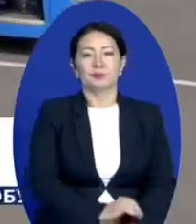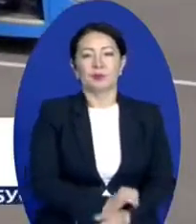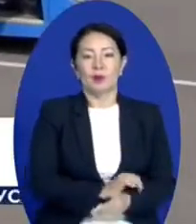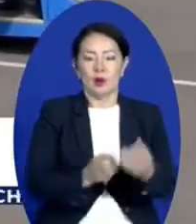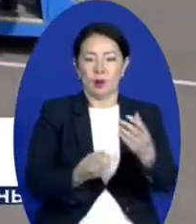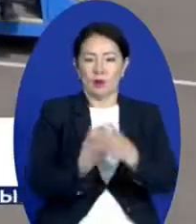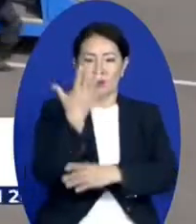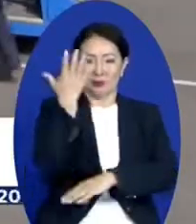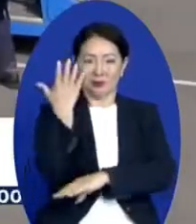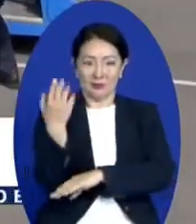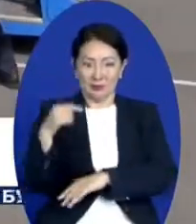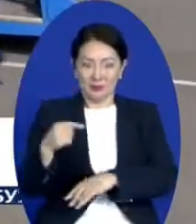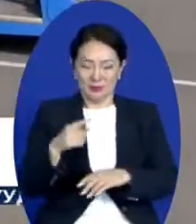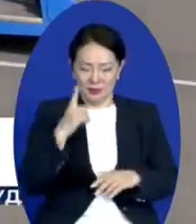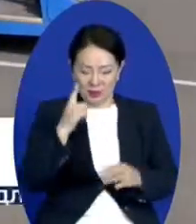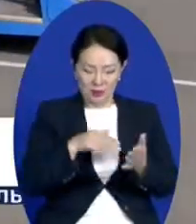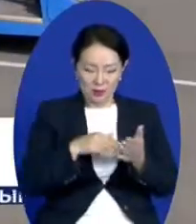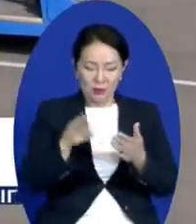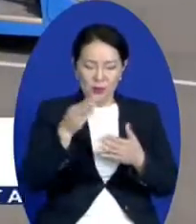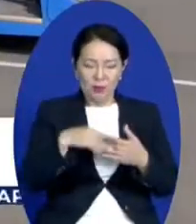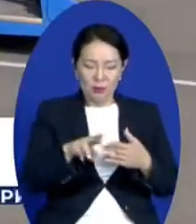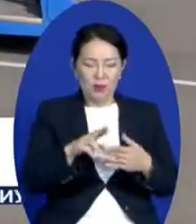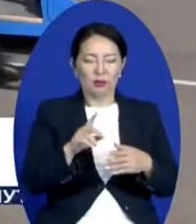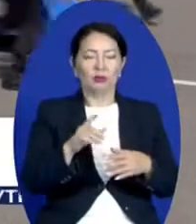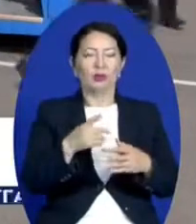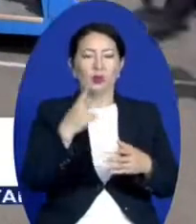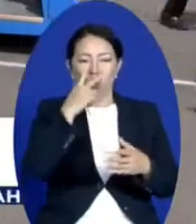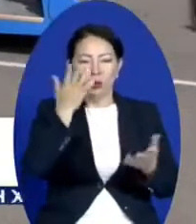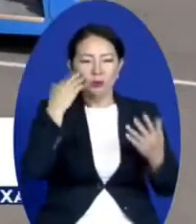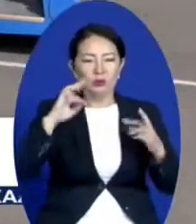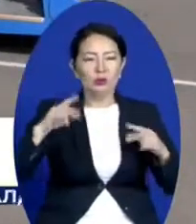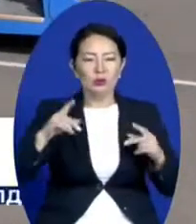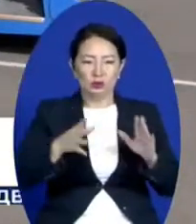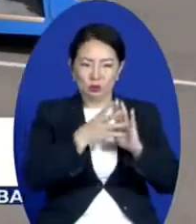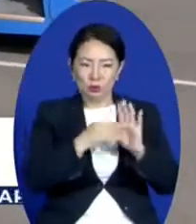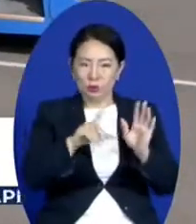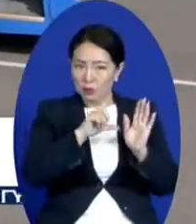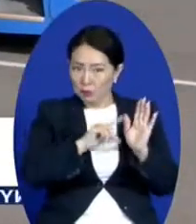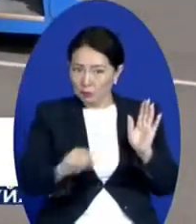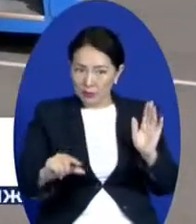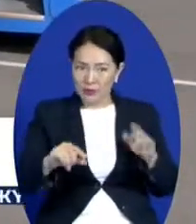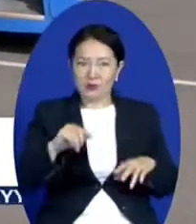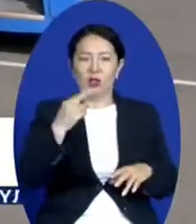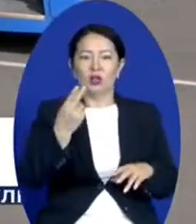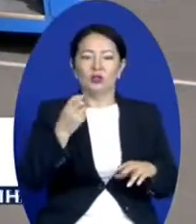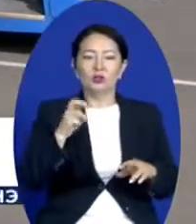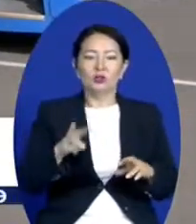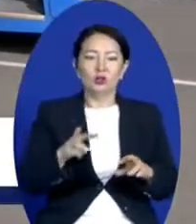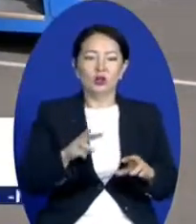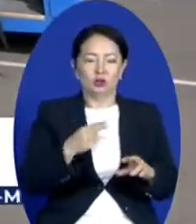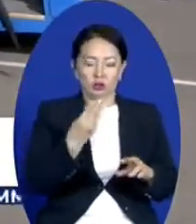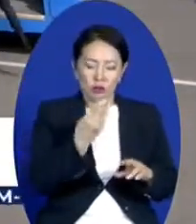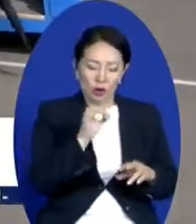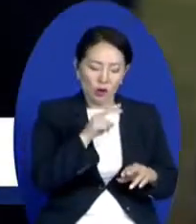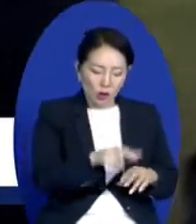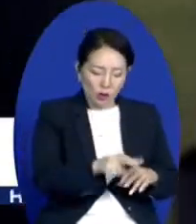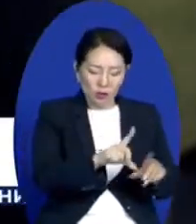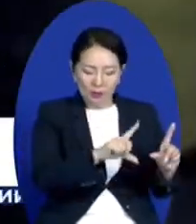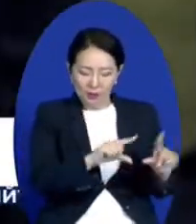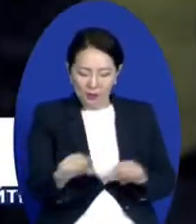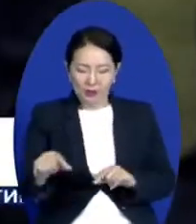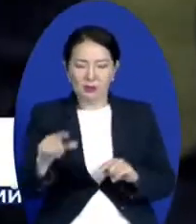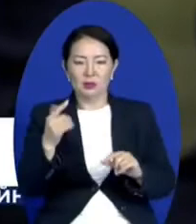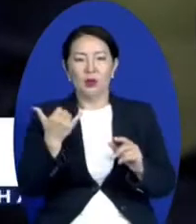Мод тарих үеэр тэрбум мод үндэсний хөдөлгөөн нь уур амьсгалын өрчлөлтийн нөлөөллийг бууруулах, цөржилтийг сааруулах, ой усны нөөцийг хамгаалах,